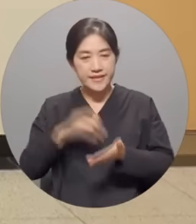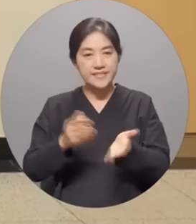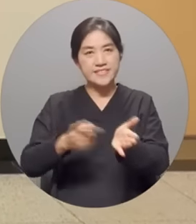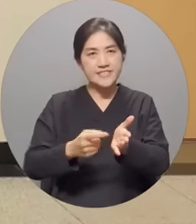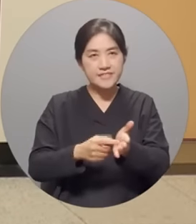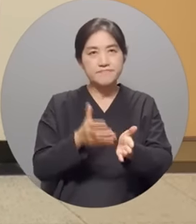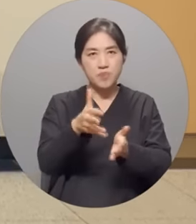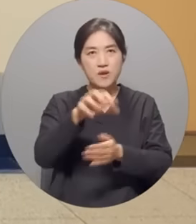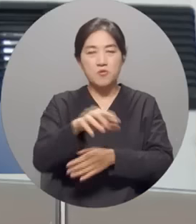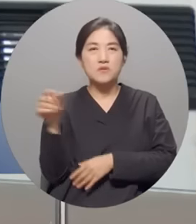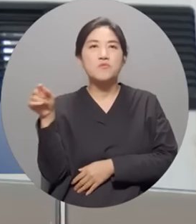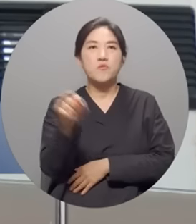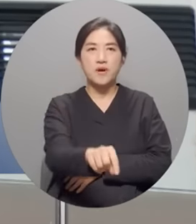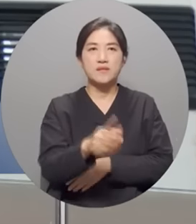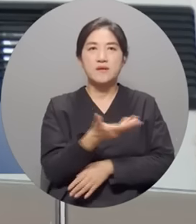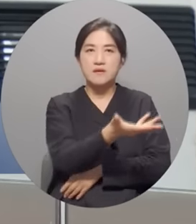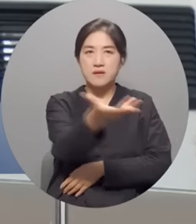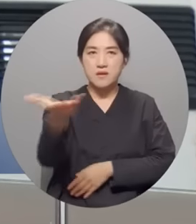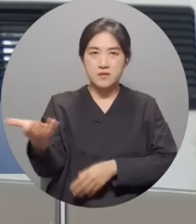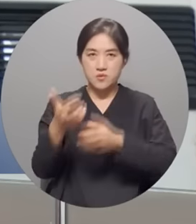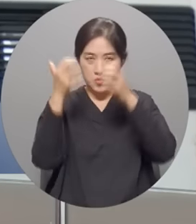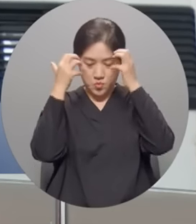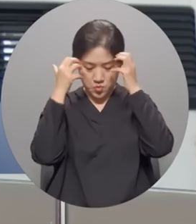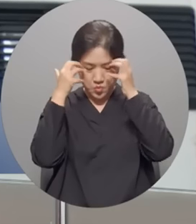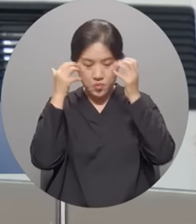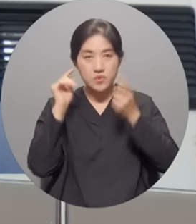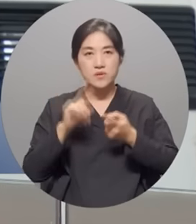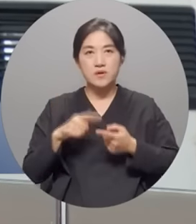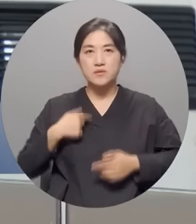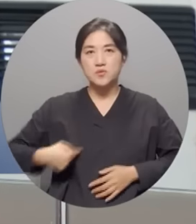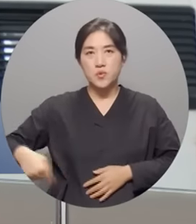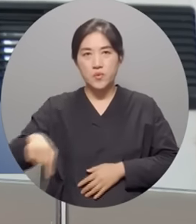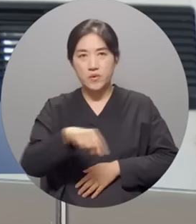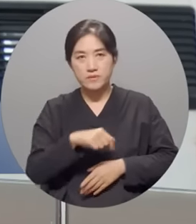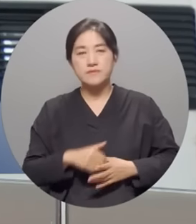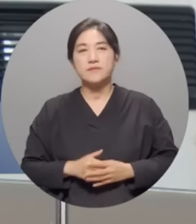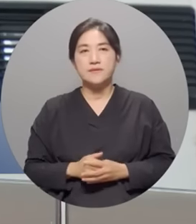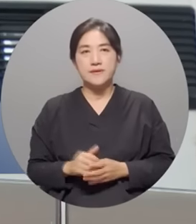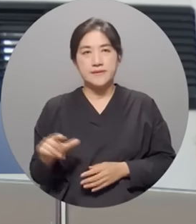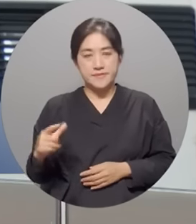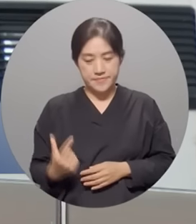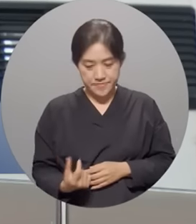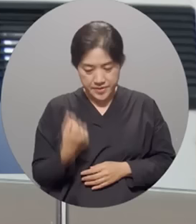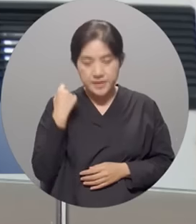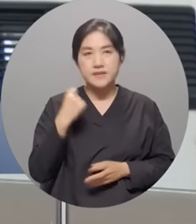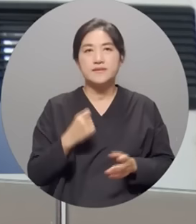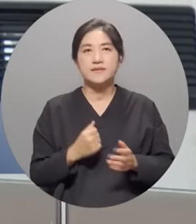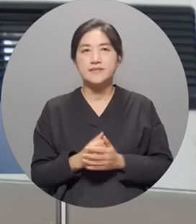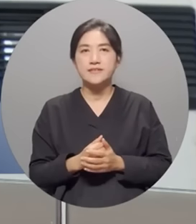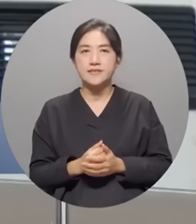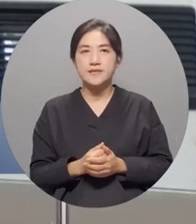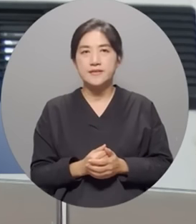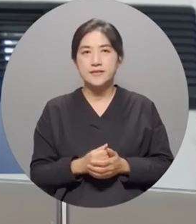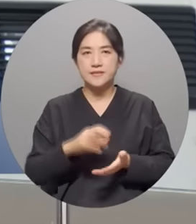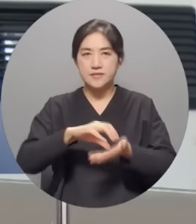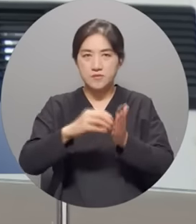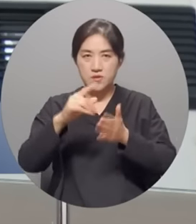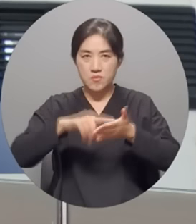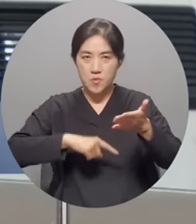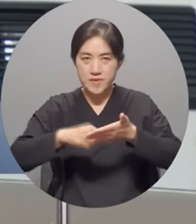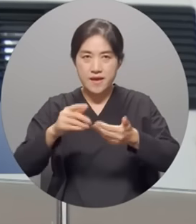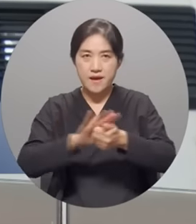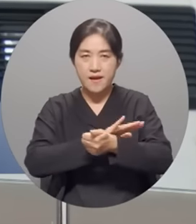찾았습니다. 여러분들이 고생하시는 것에 대해서 저희들도 하여튼 빠른 시일 내에 적절한 보상